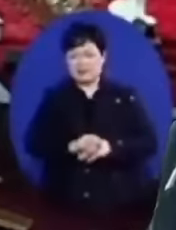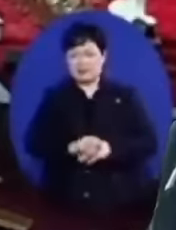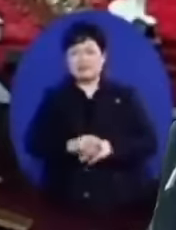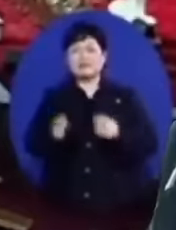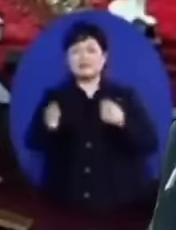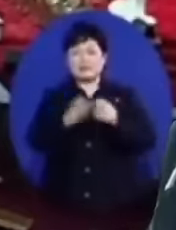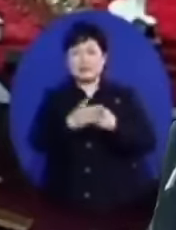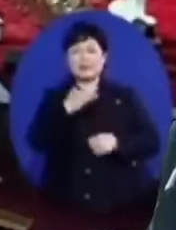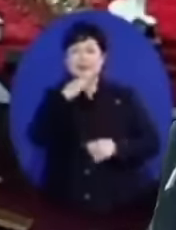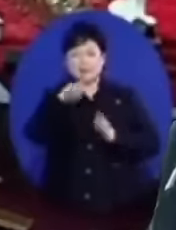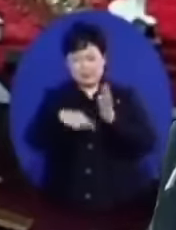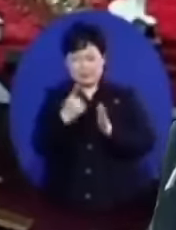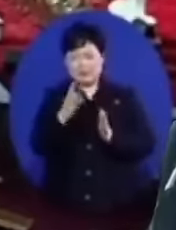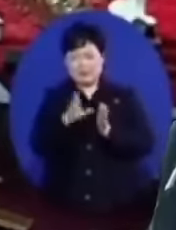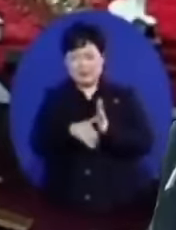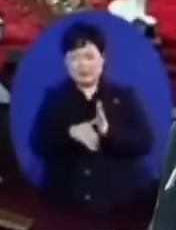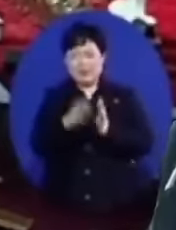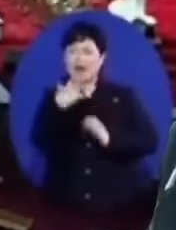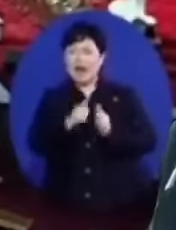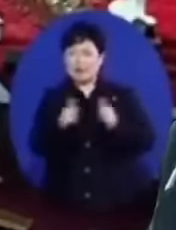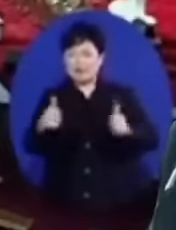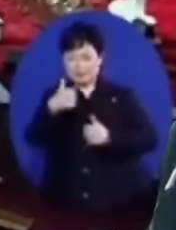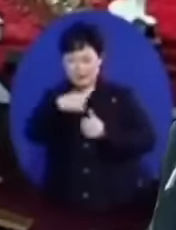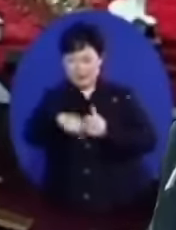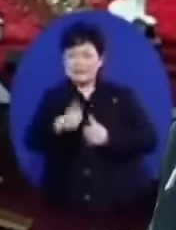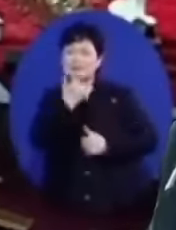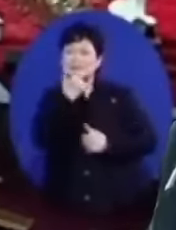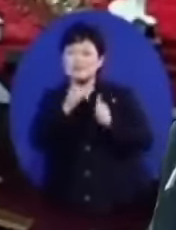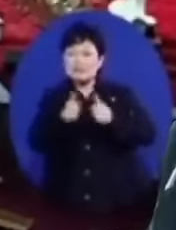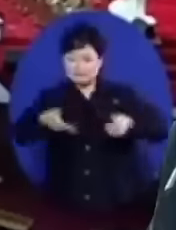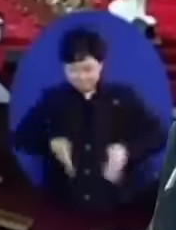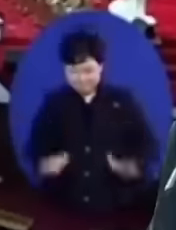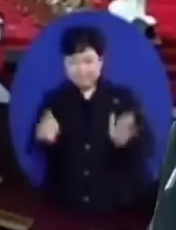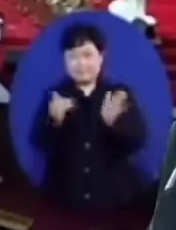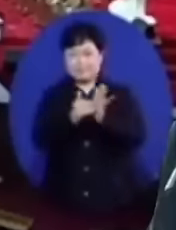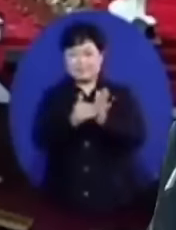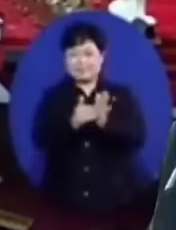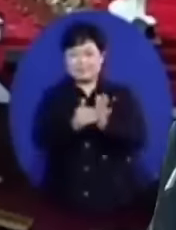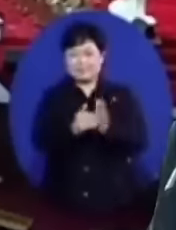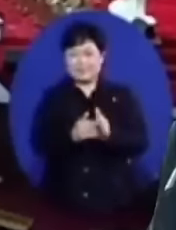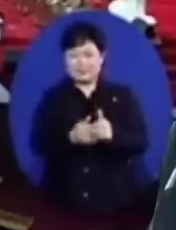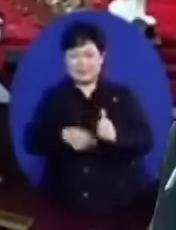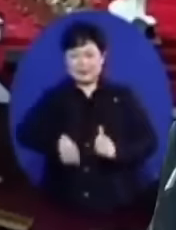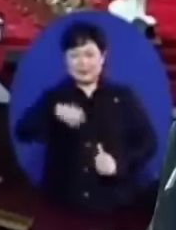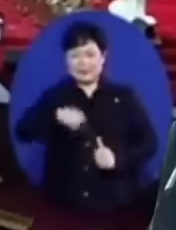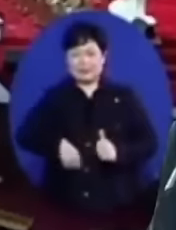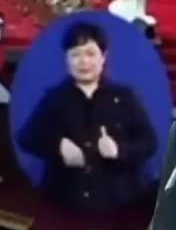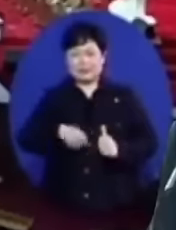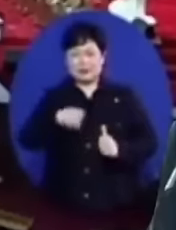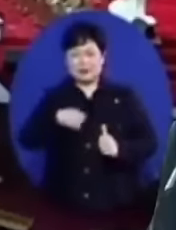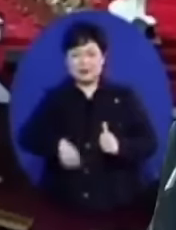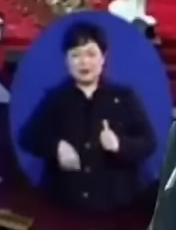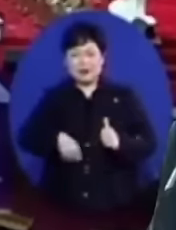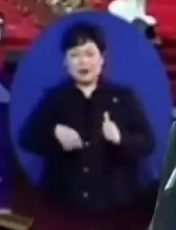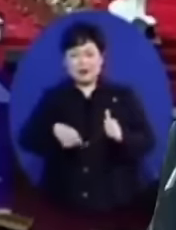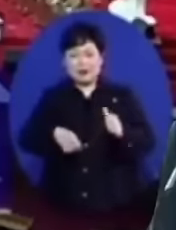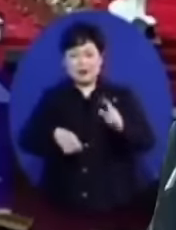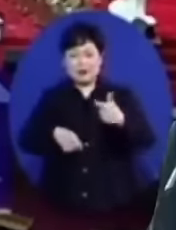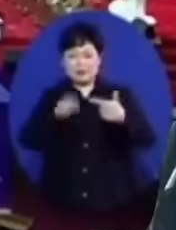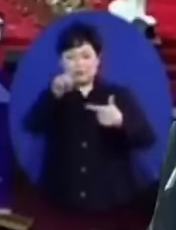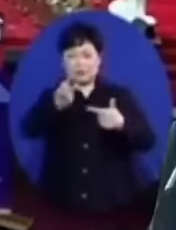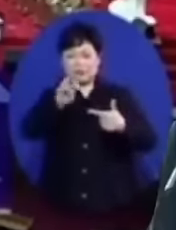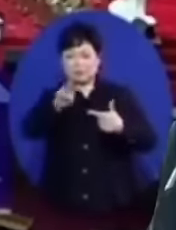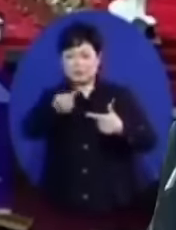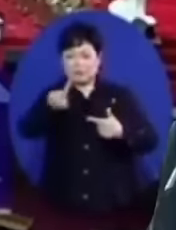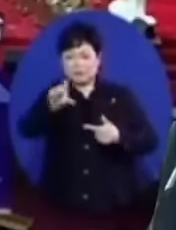그래서 100세 아들 이삭을 낳았던 것입니다. 히브리서 6장 13절로 15절에 하나님이 아브라함에게